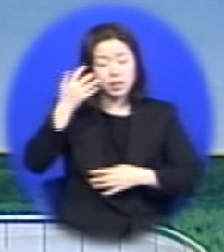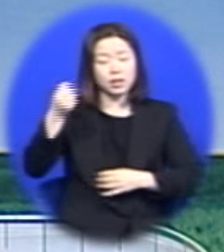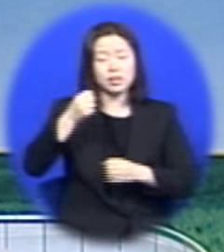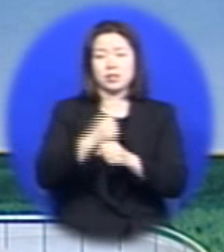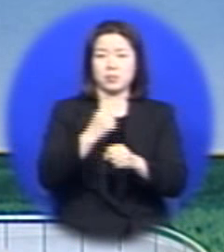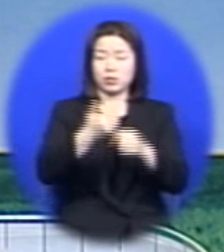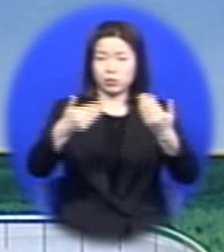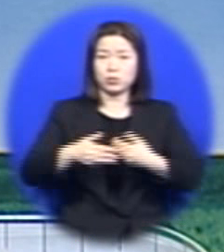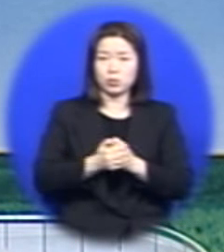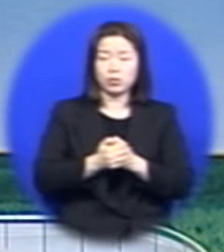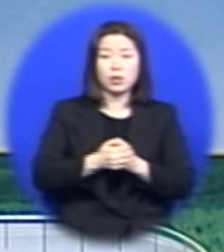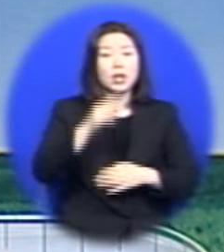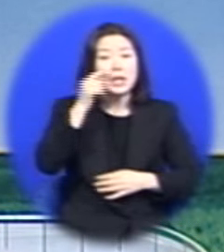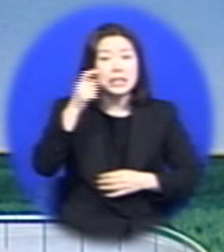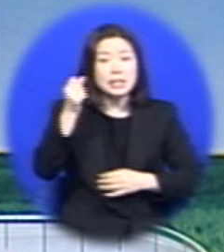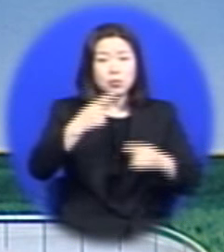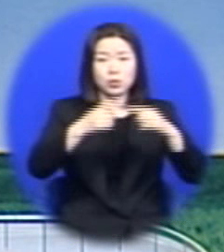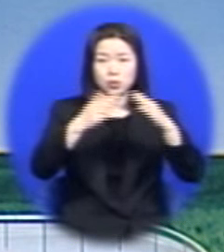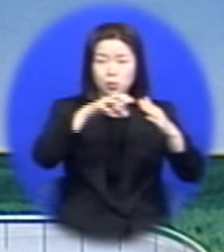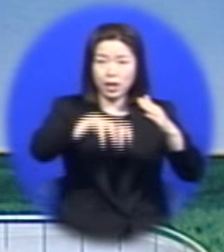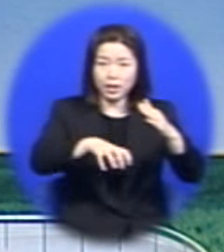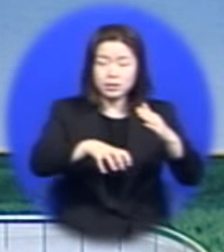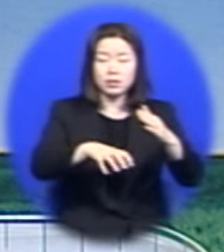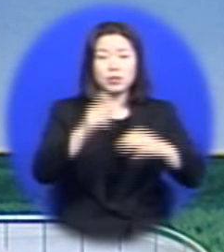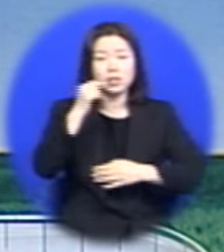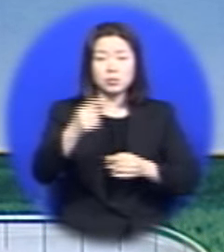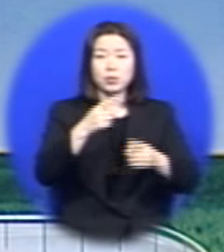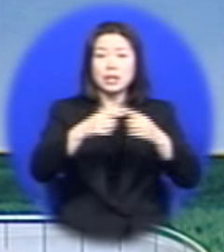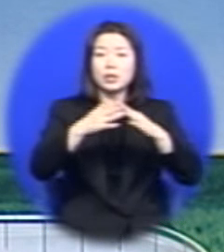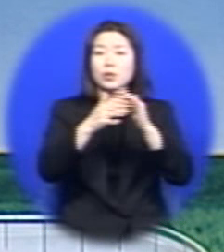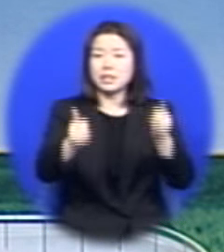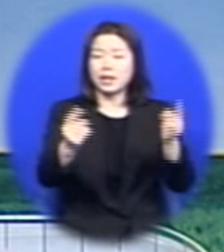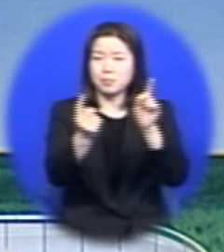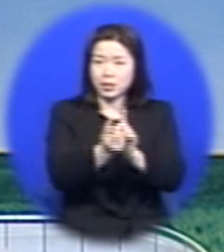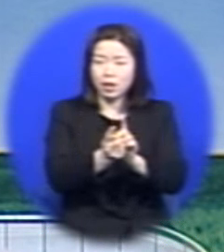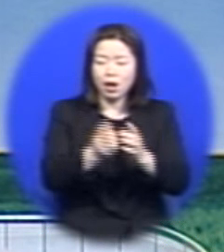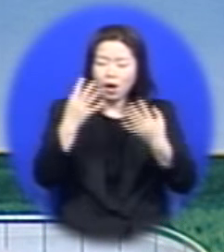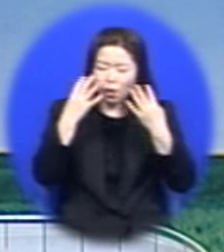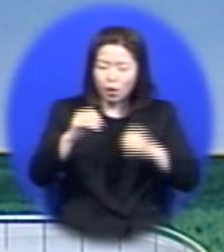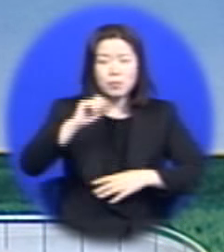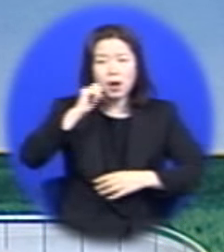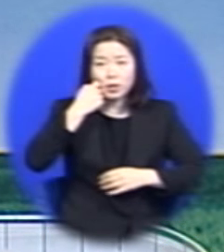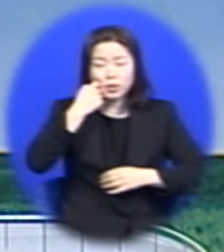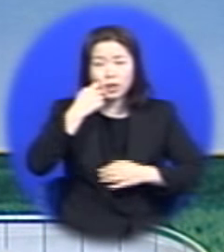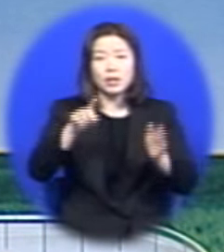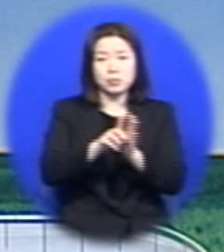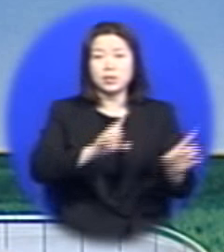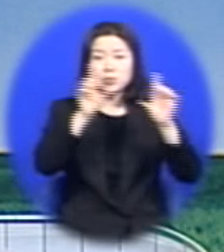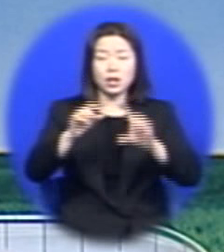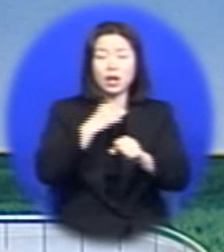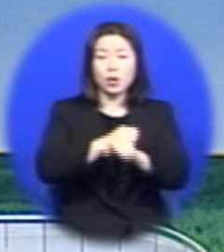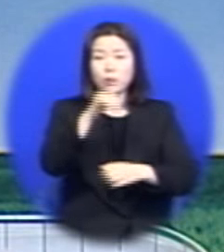일본에서 일본 교인들과 만나서 일본 교인들이 일본에서 얼마나 어렵게 신앙생활을 하는가를 듣고 난 다음에